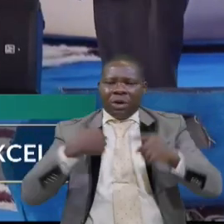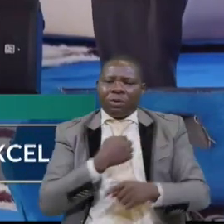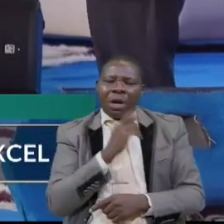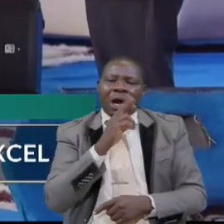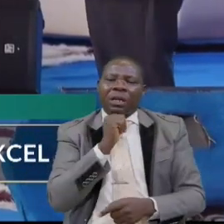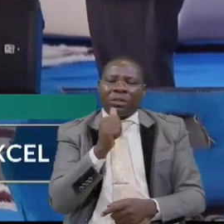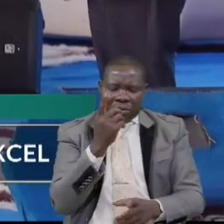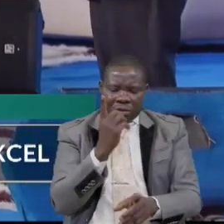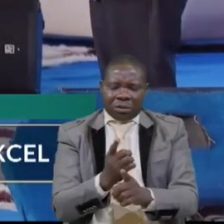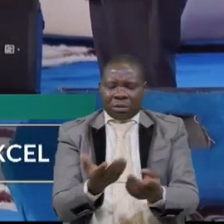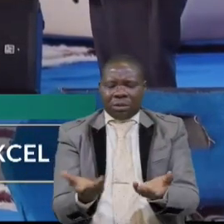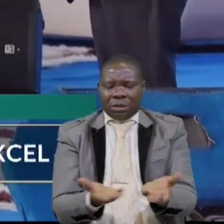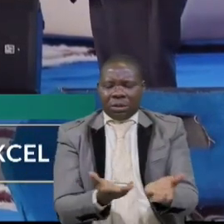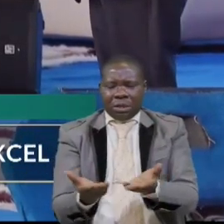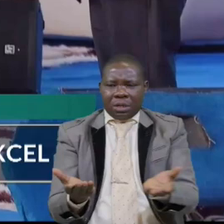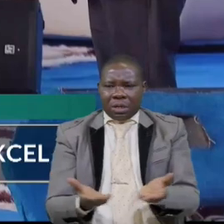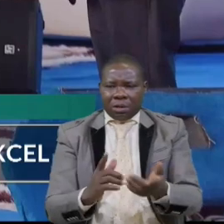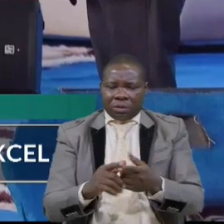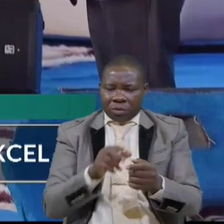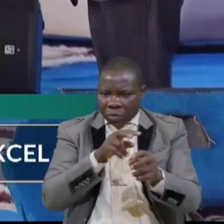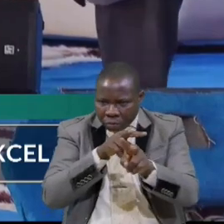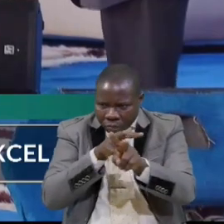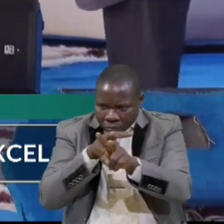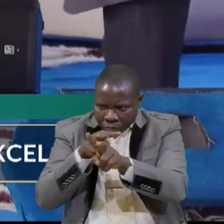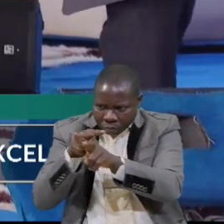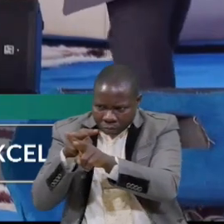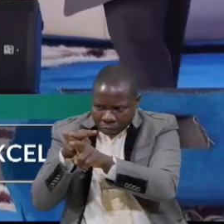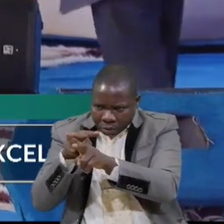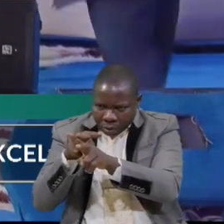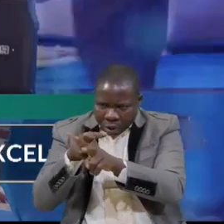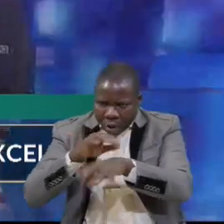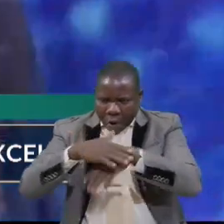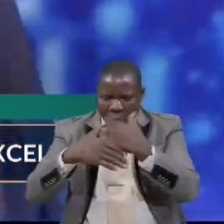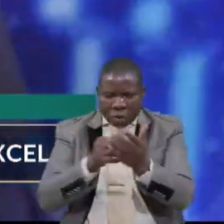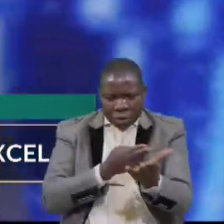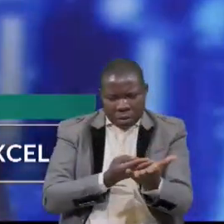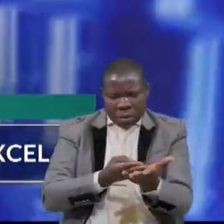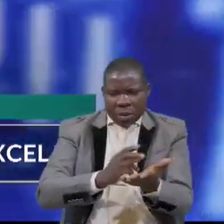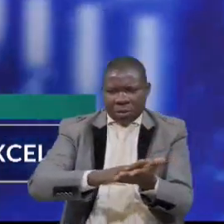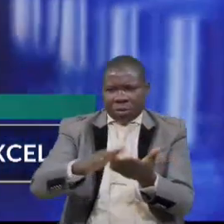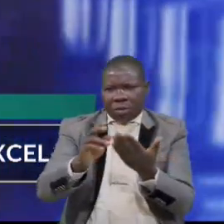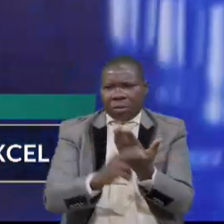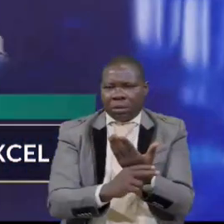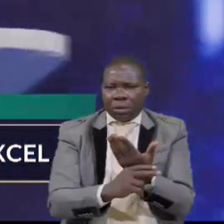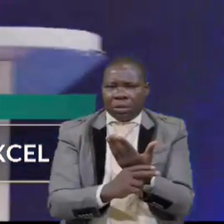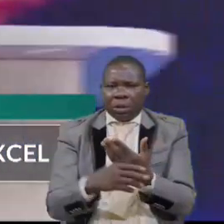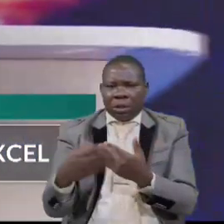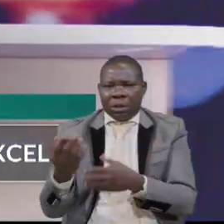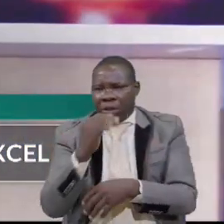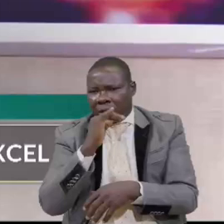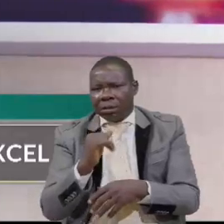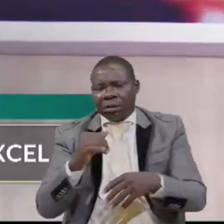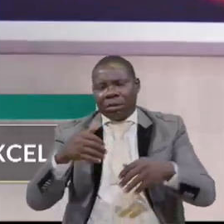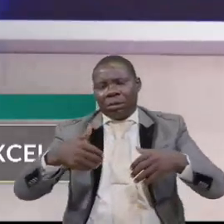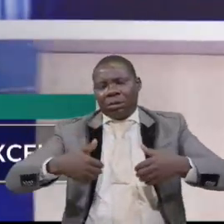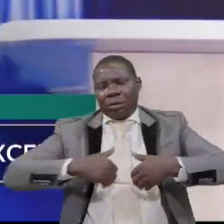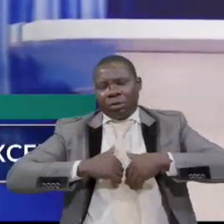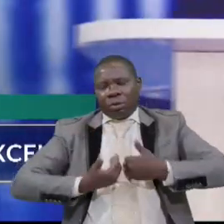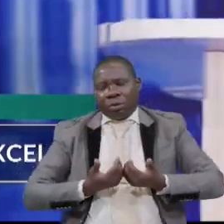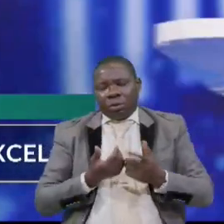ici pour observer toute justice et a l'impact des